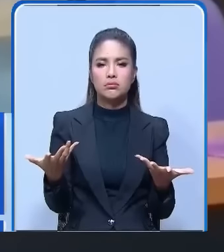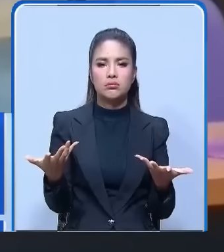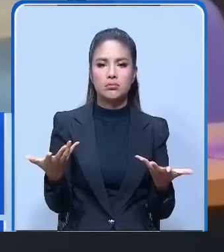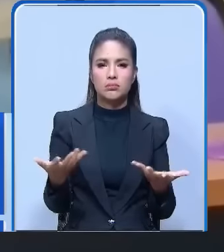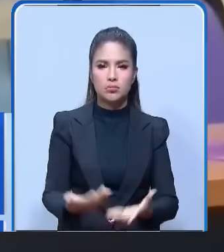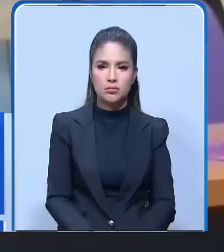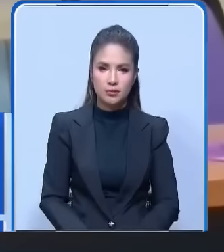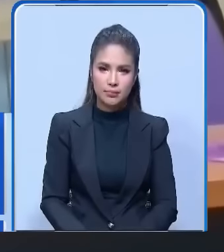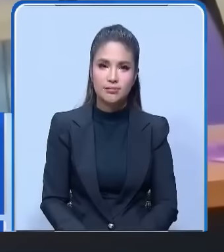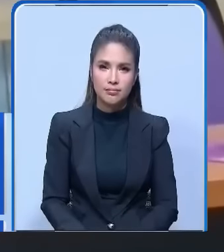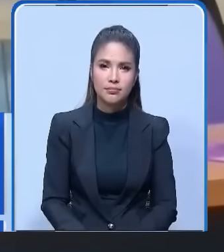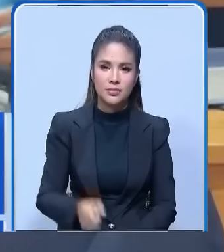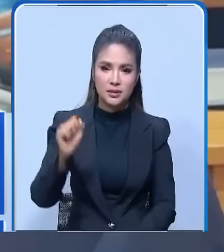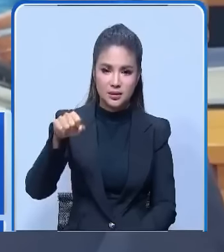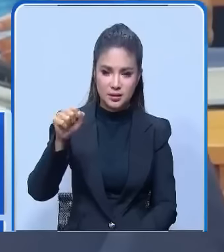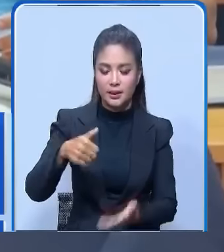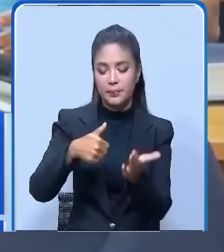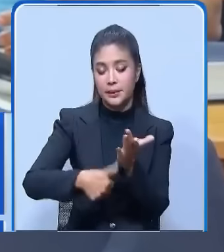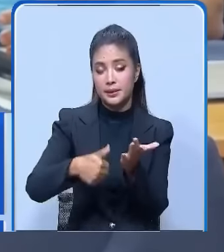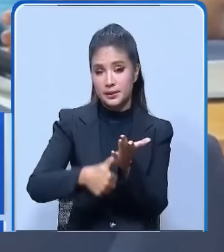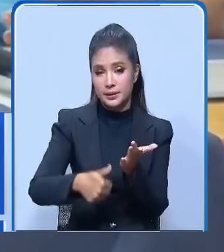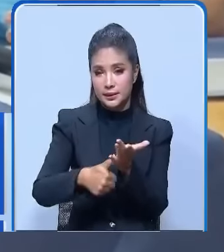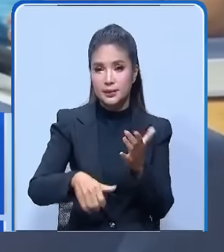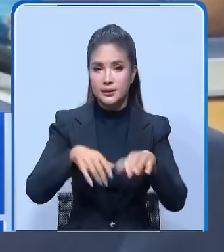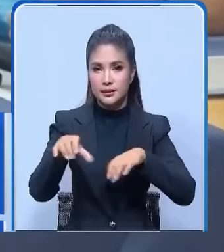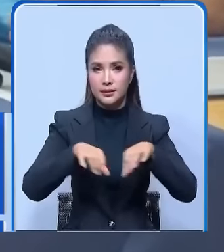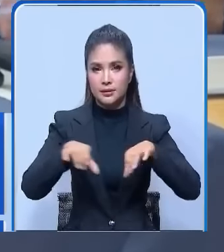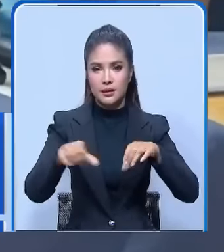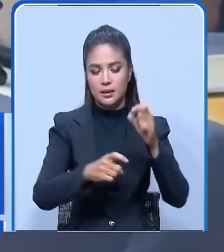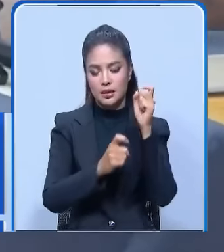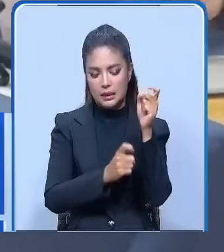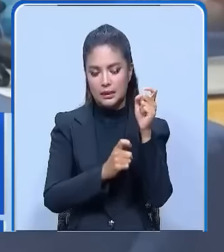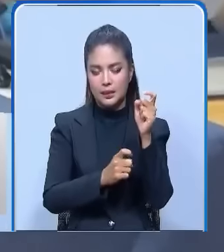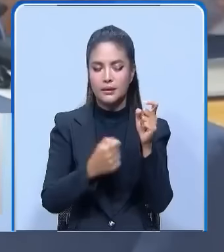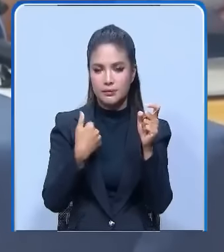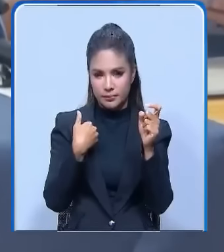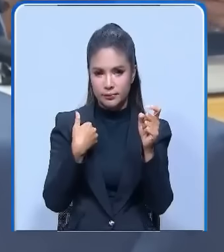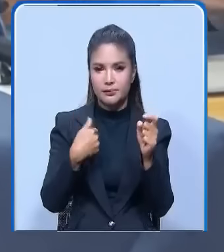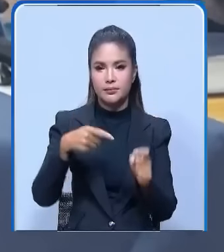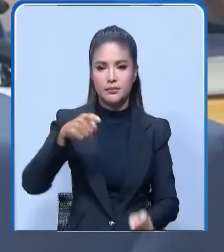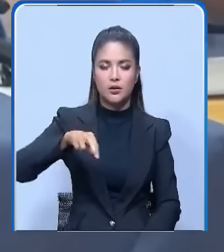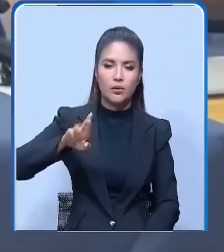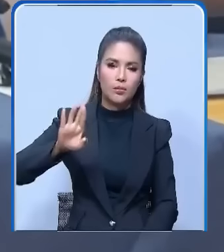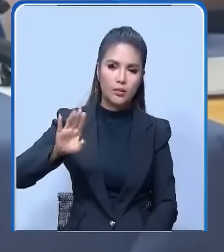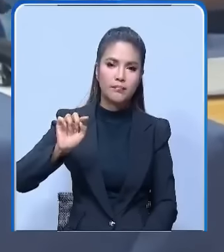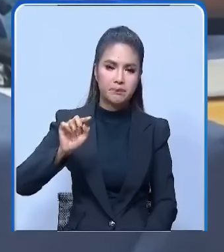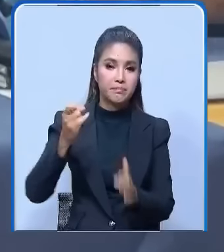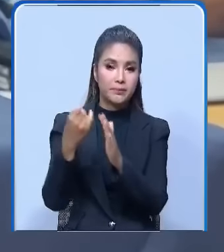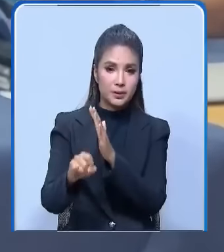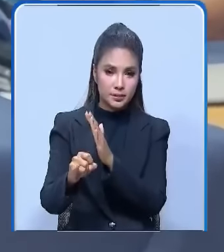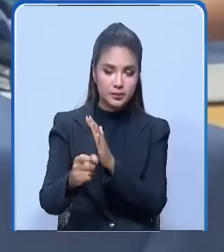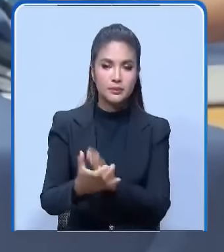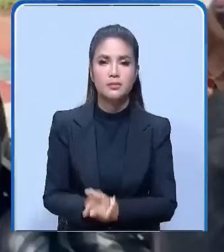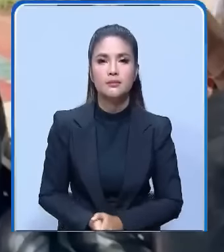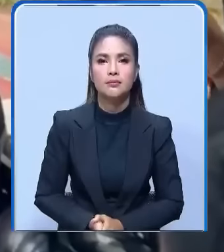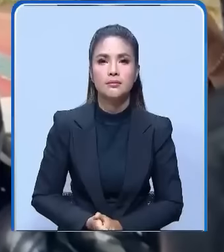การยืนยันว่ามีการเลี่ยงภาษีในการประกอบกิจการที่เป็นอันตรายต่อสุขภาพตามพรบสาธารณสุขนะคะโดยทางกรมการขนส่